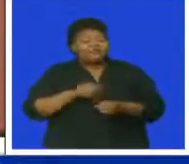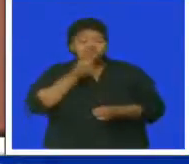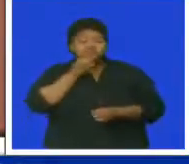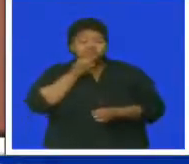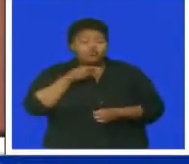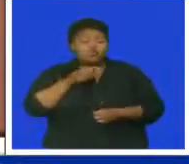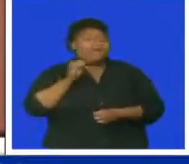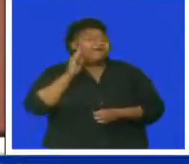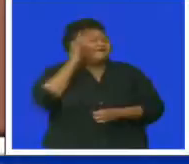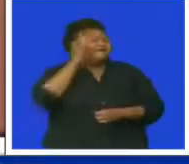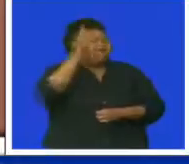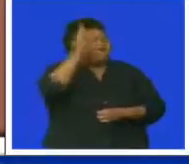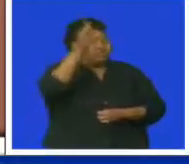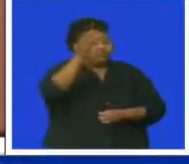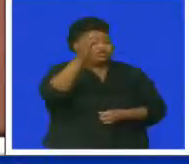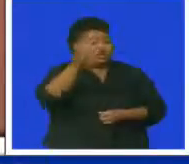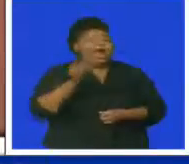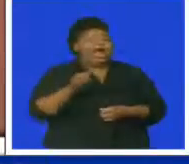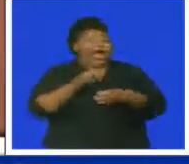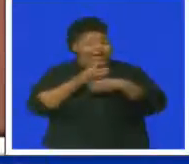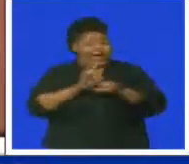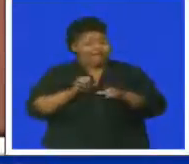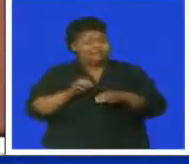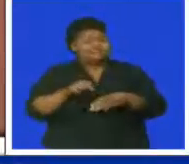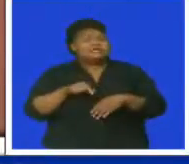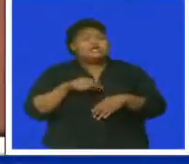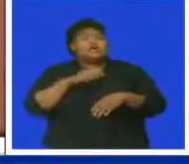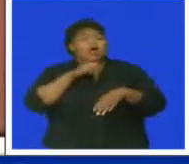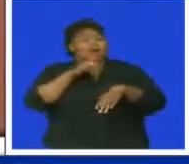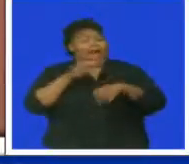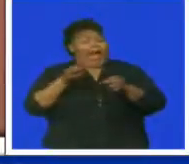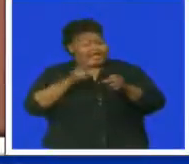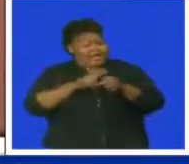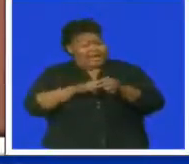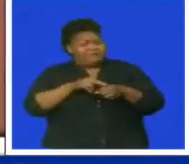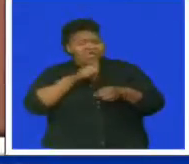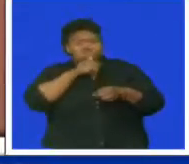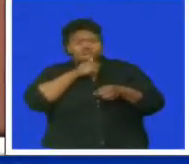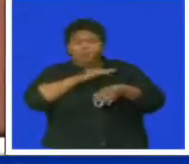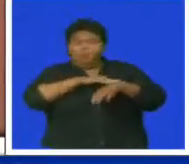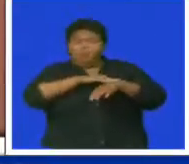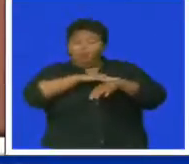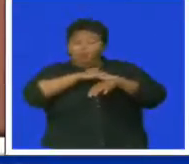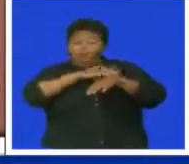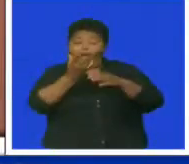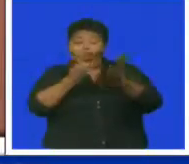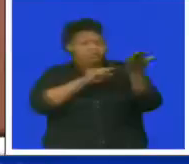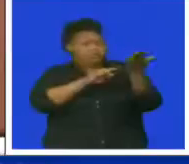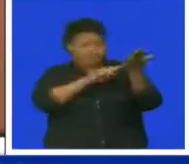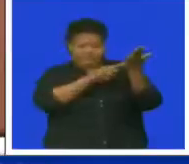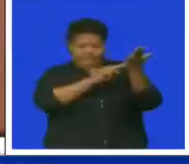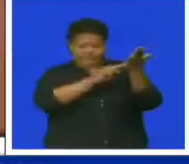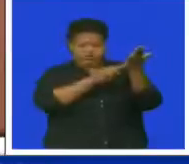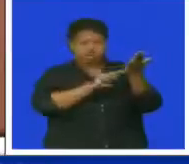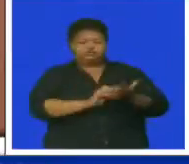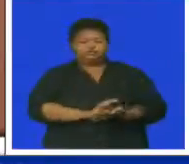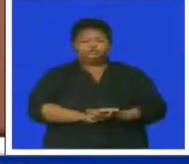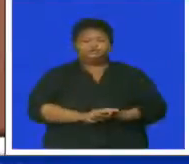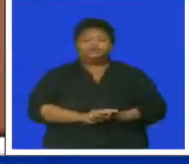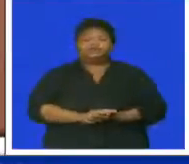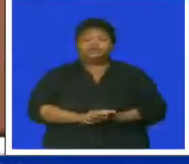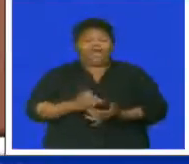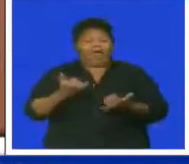ekakhulukati ngibo futhi labasebenzisa dona letebuchwepheshe ekakhulukati akufana nalaba labadzala. Kepha-ke sithi asite